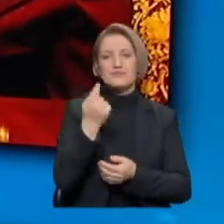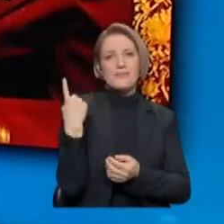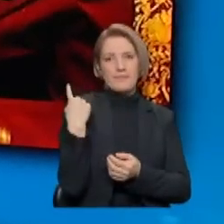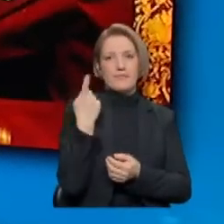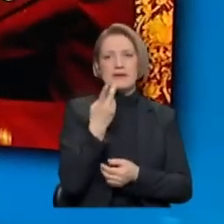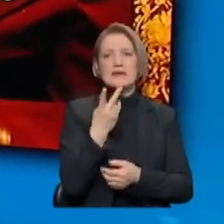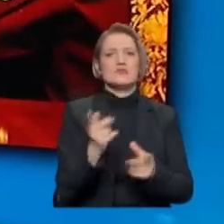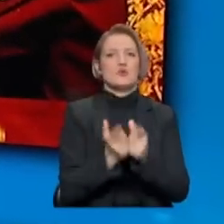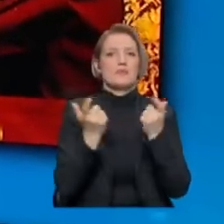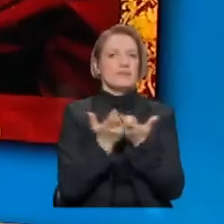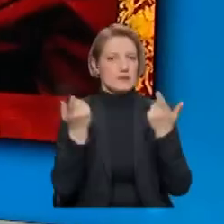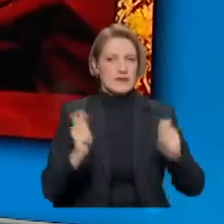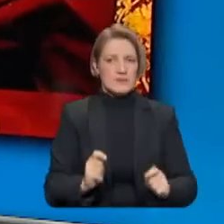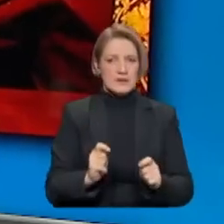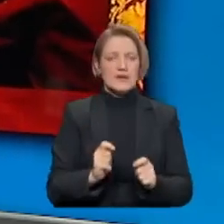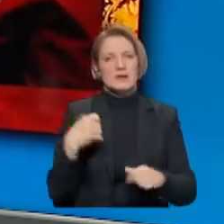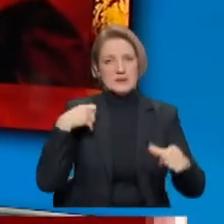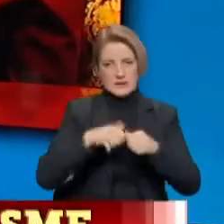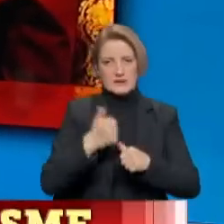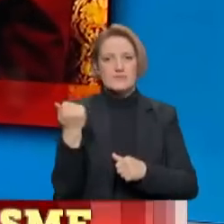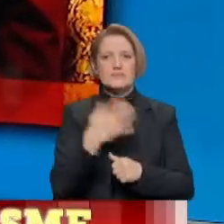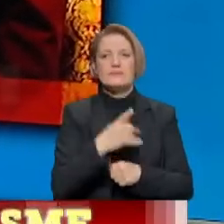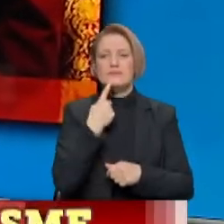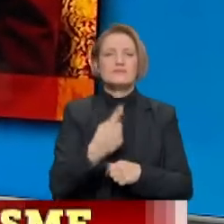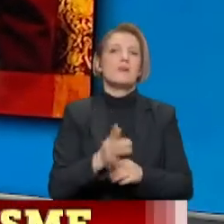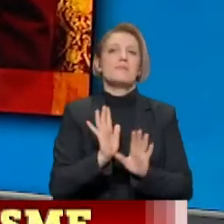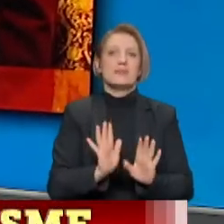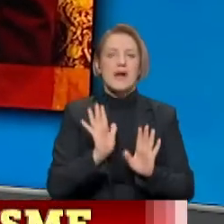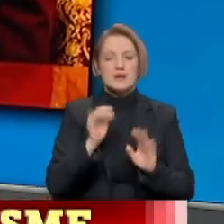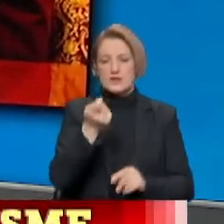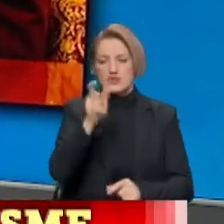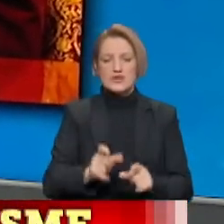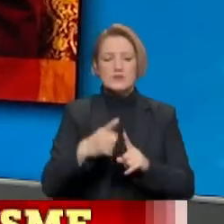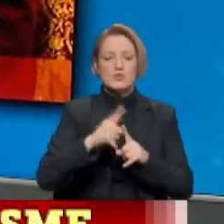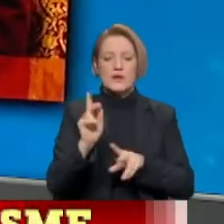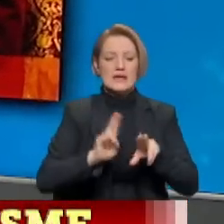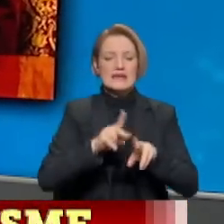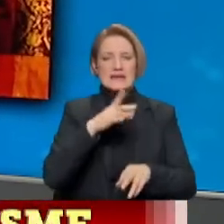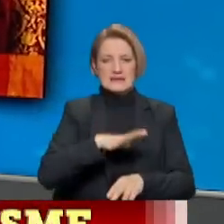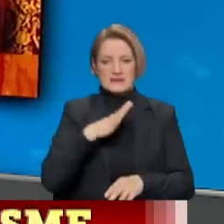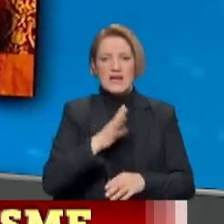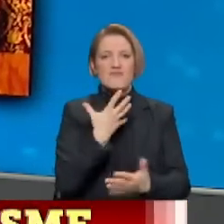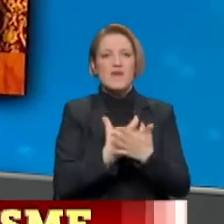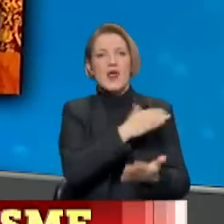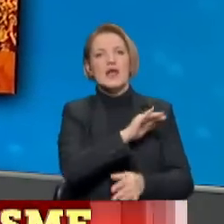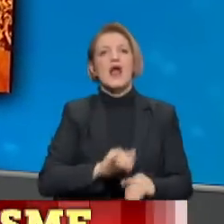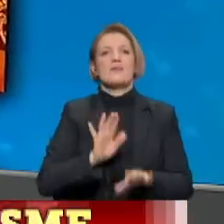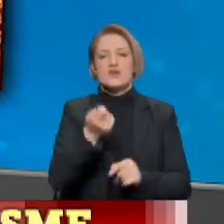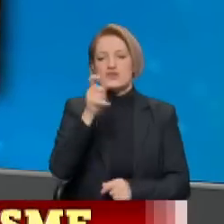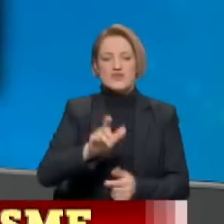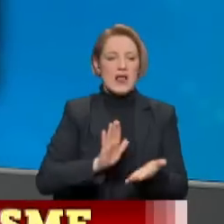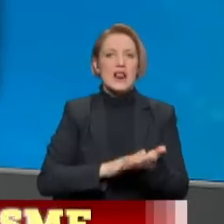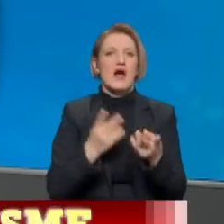dün ikinci toplantı gerçekleşti. Yine rakamlar telaffuz edilmedi. İşçinin TÜİK'ten istediği veriler de gelmeyince işçi de